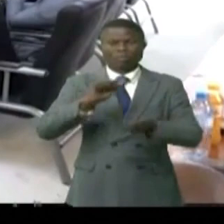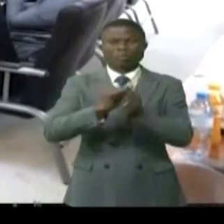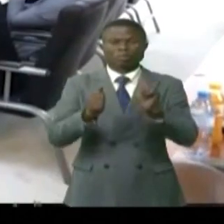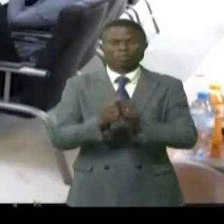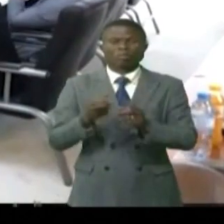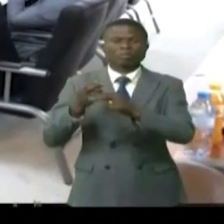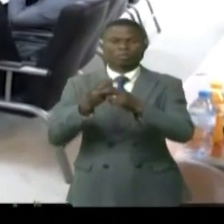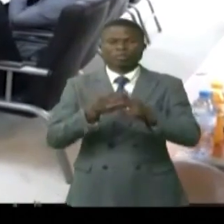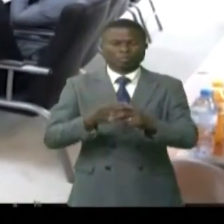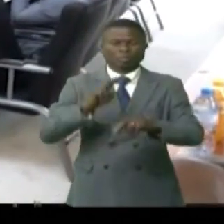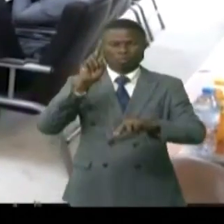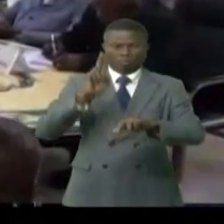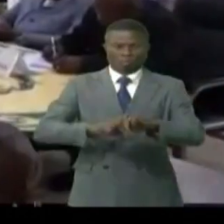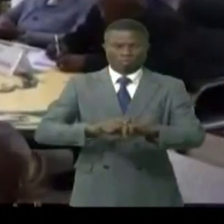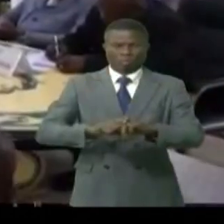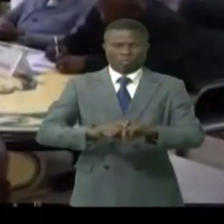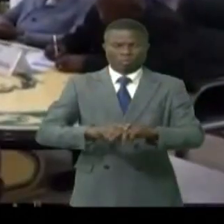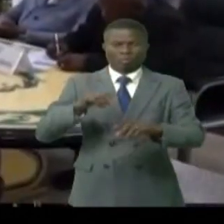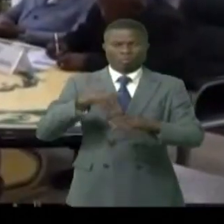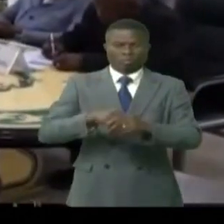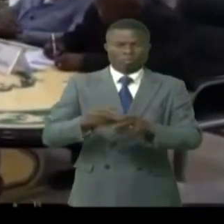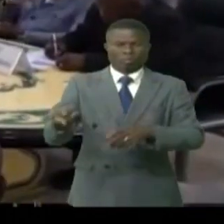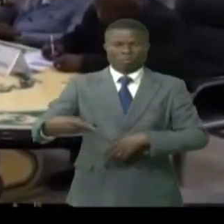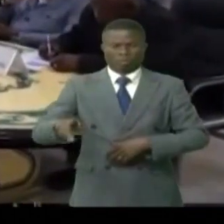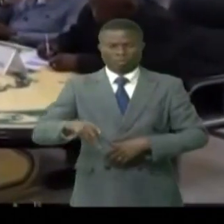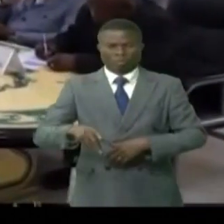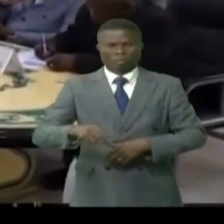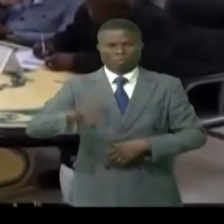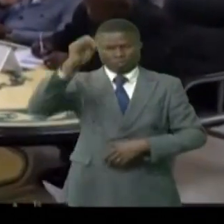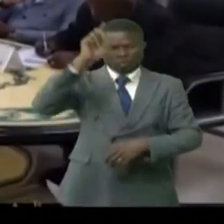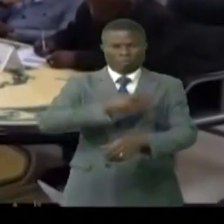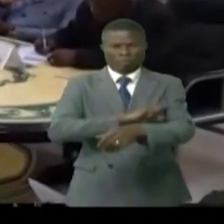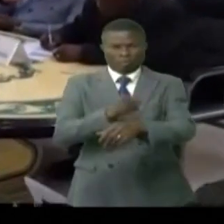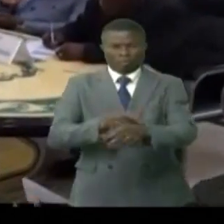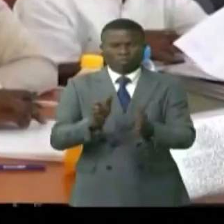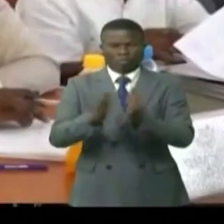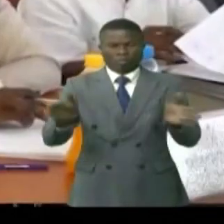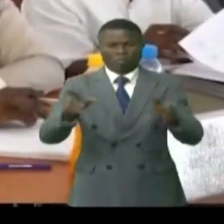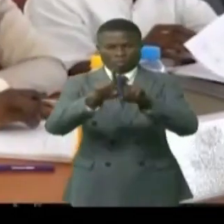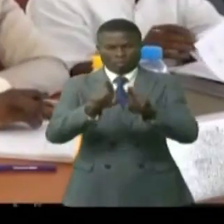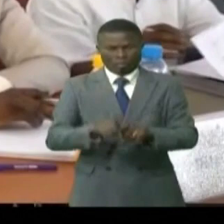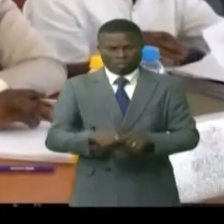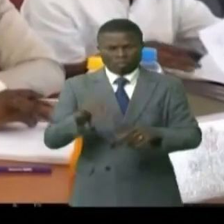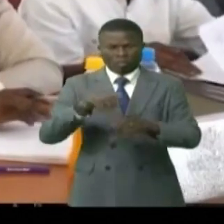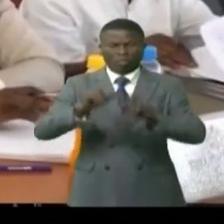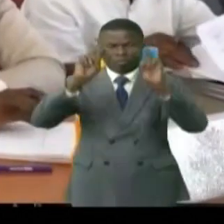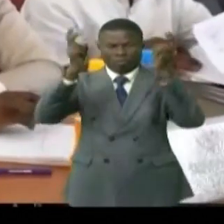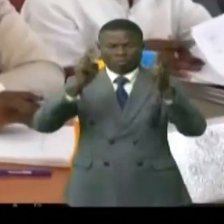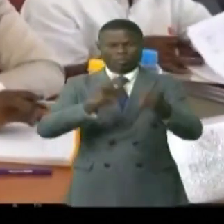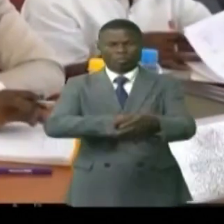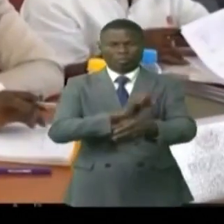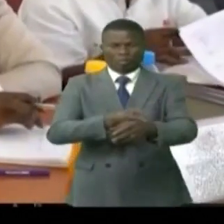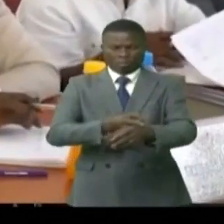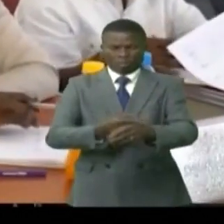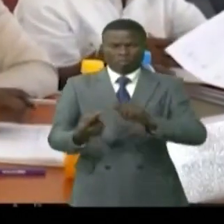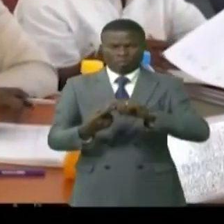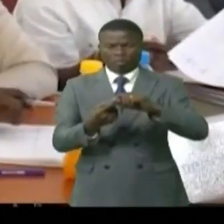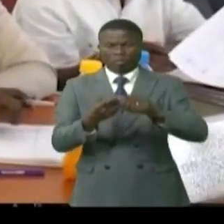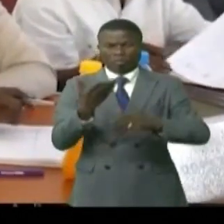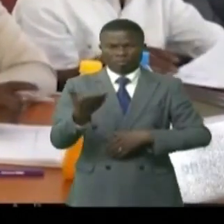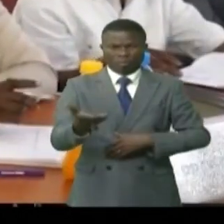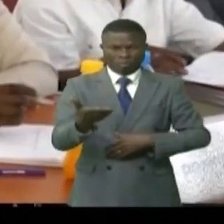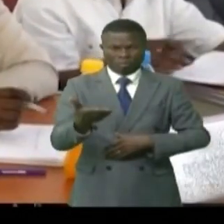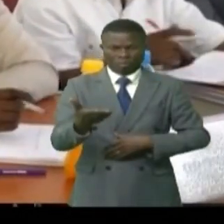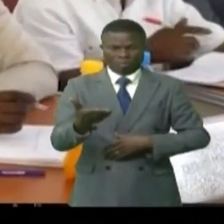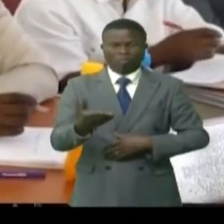situation sécuritaire qui prévaut en province du Nord Kivu en général et dans la ville de Goma en particulier,